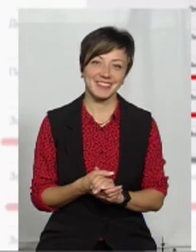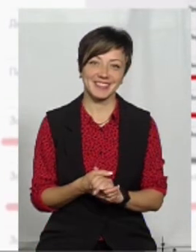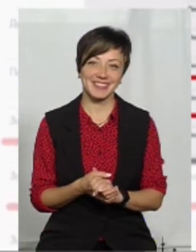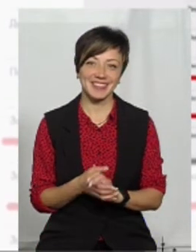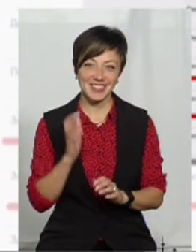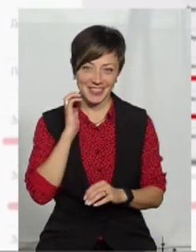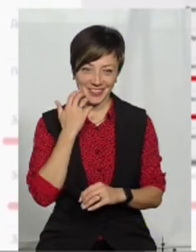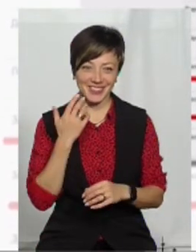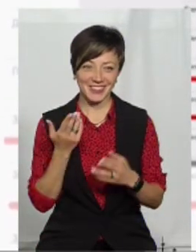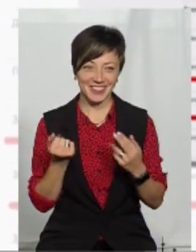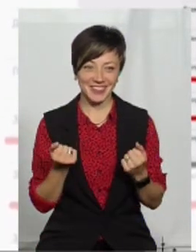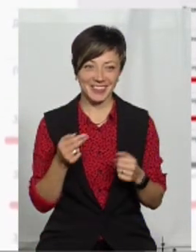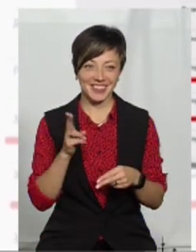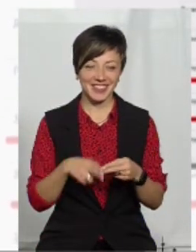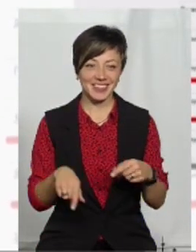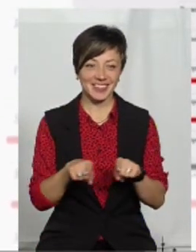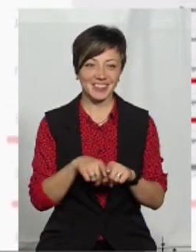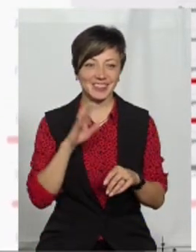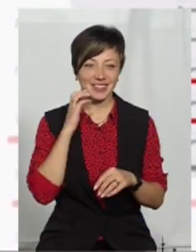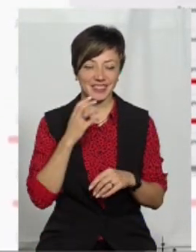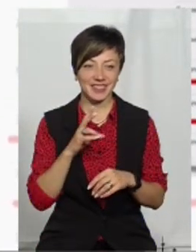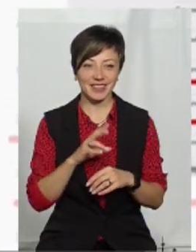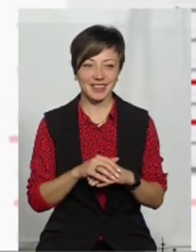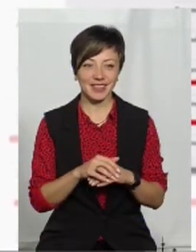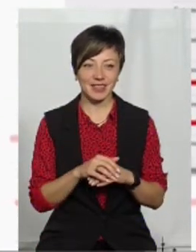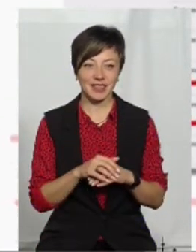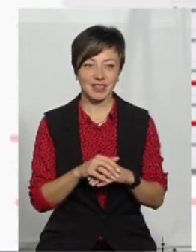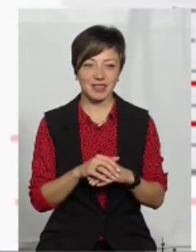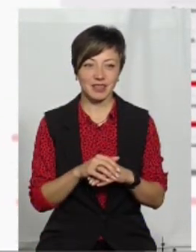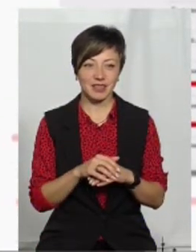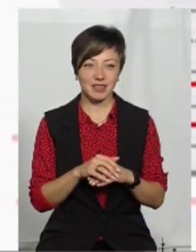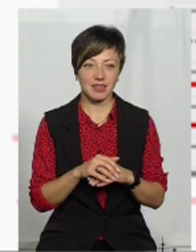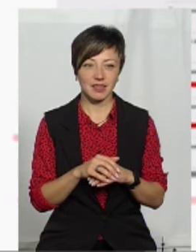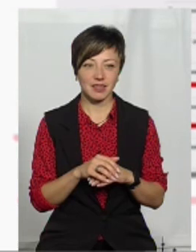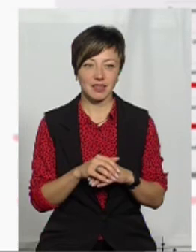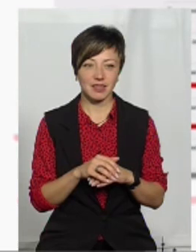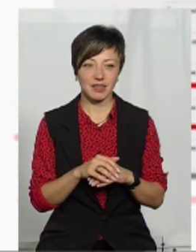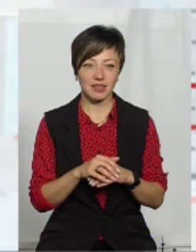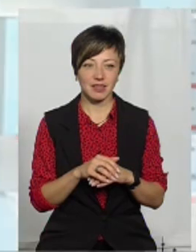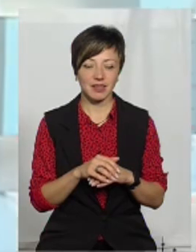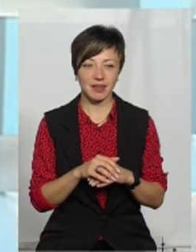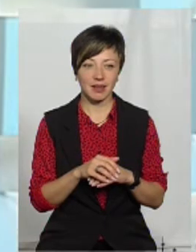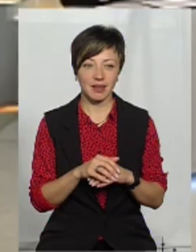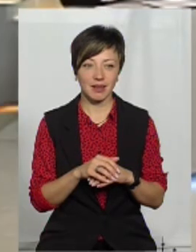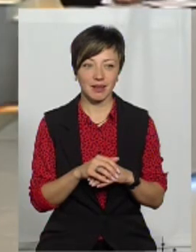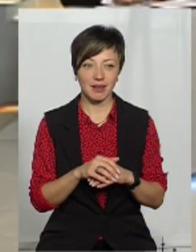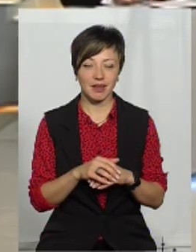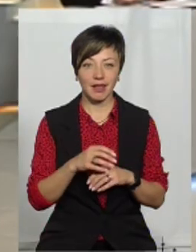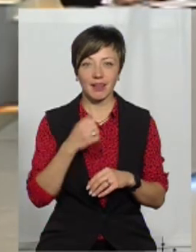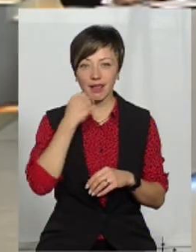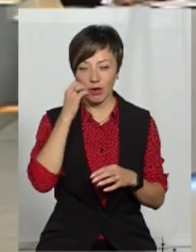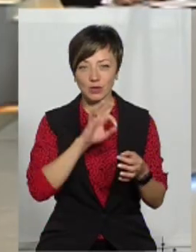серйозно так задається? Ну, завершення таке серйозне питання. Насправді, я, звичайно, дякую вам за таку